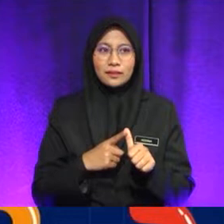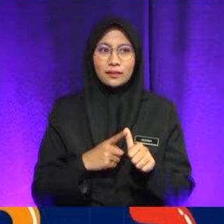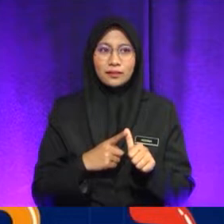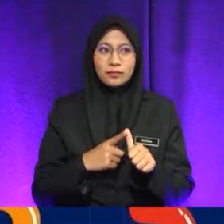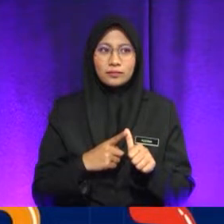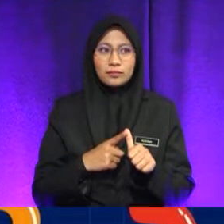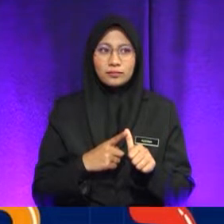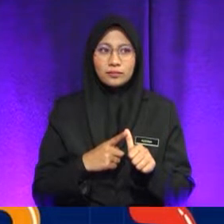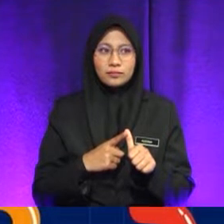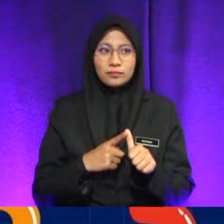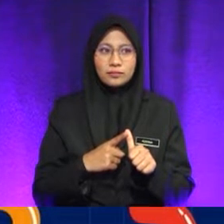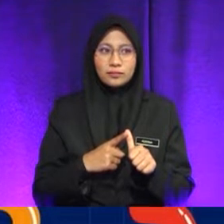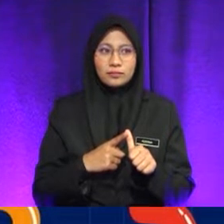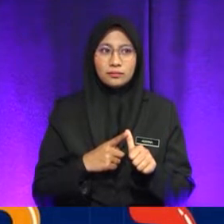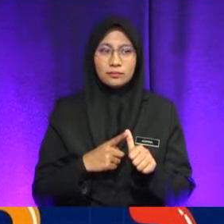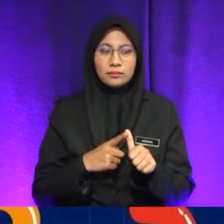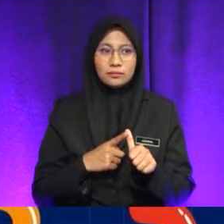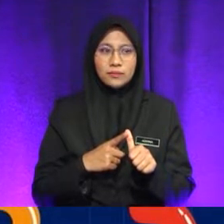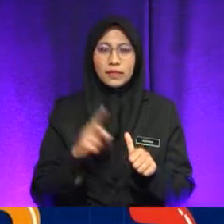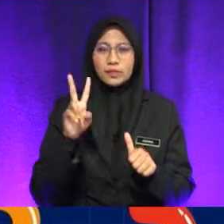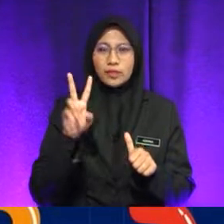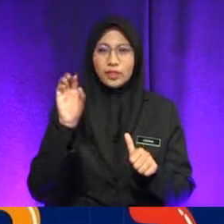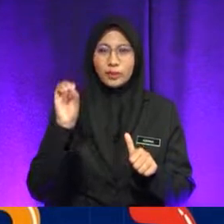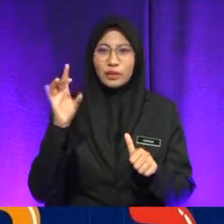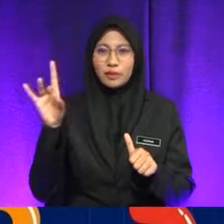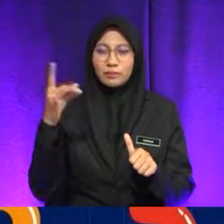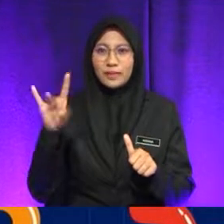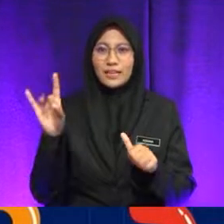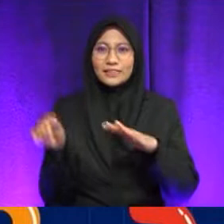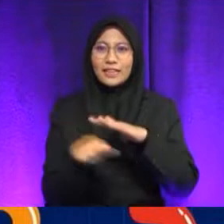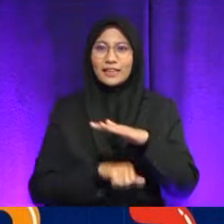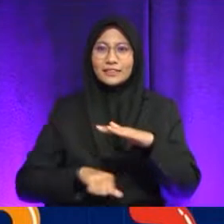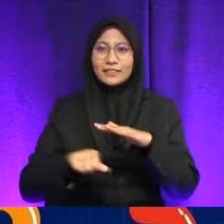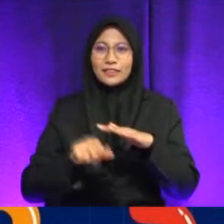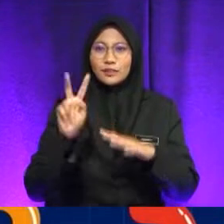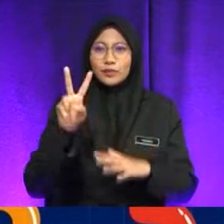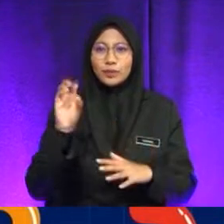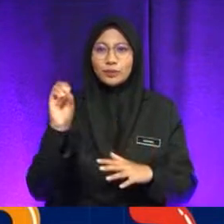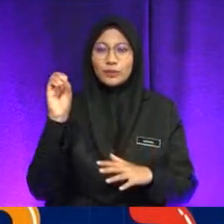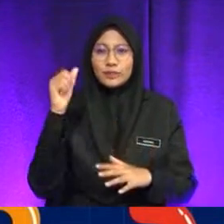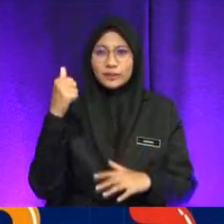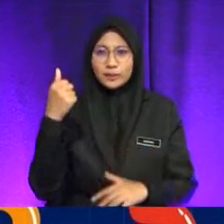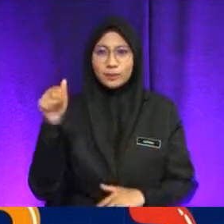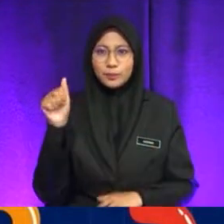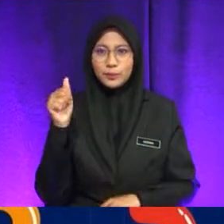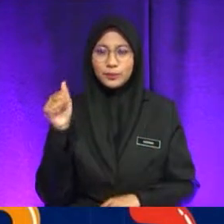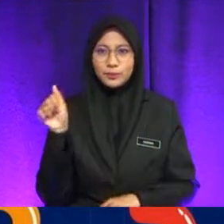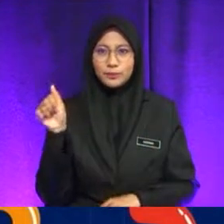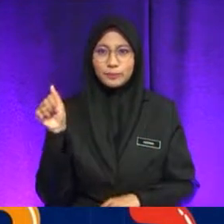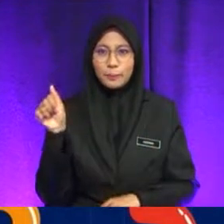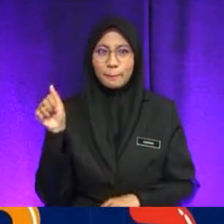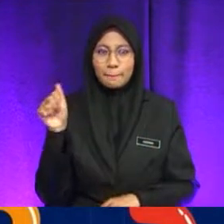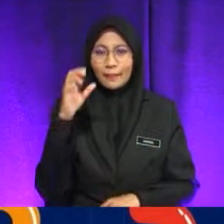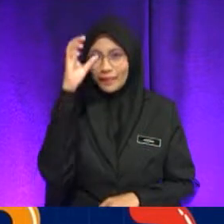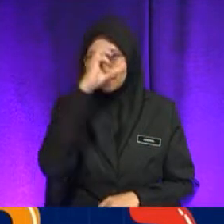ekstrim Maaf saya 2018 berasa stainless 2010 cari indeks gubahan bagi productivity Serikat Hadi dan Haris berdasarkan